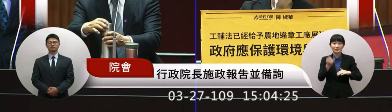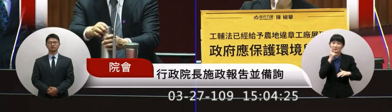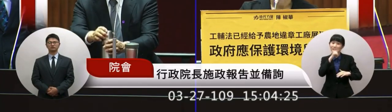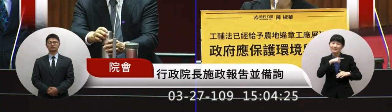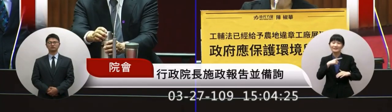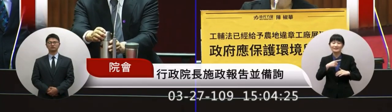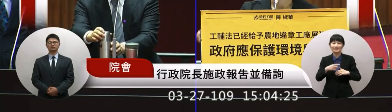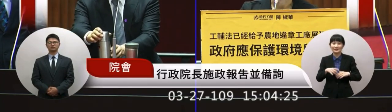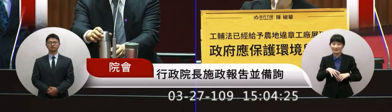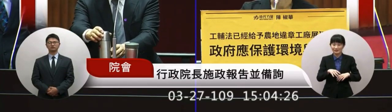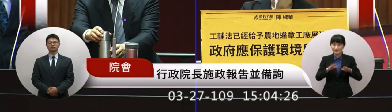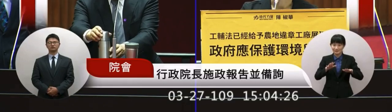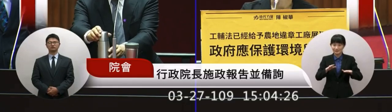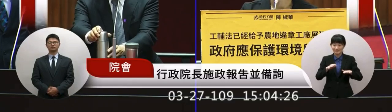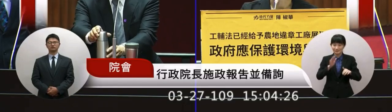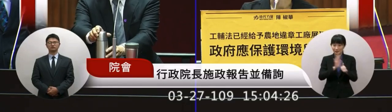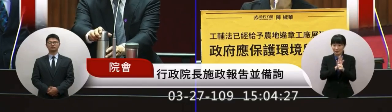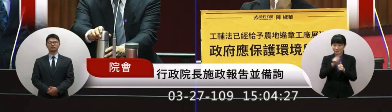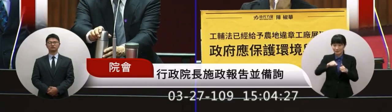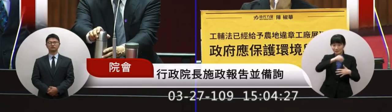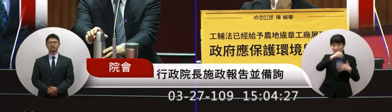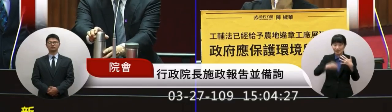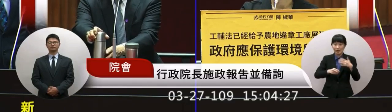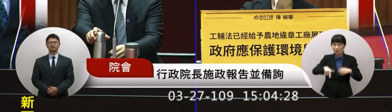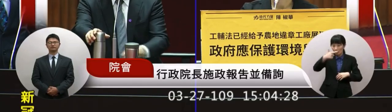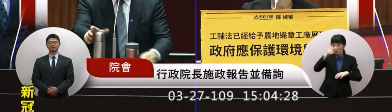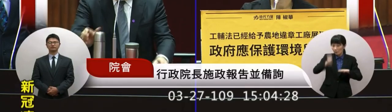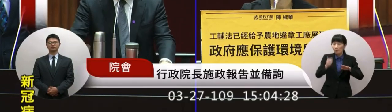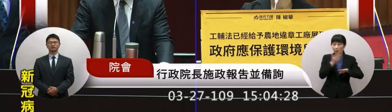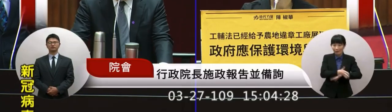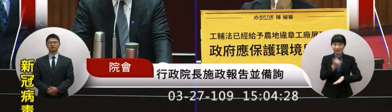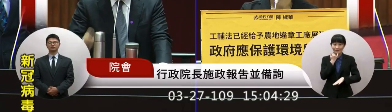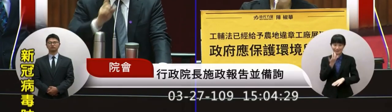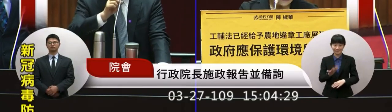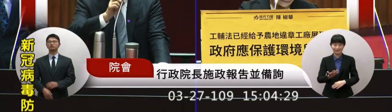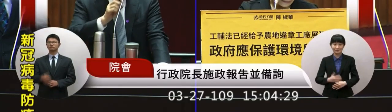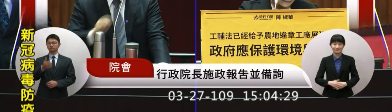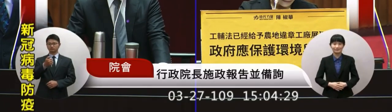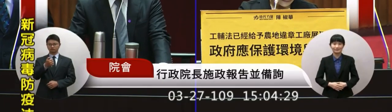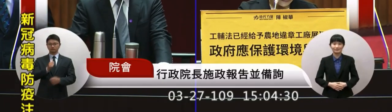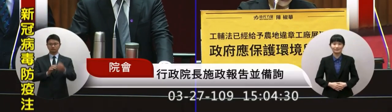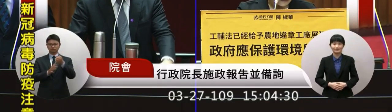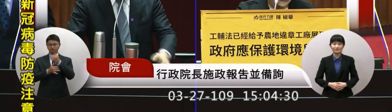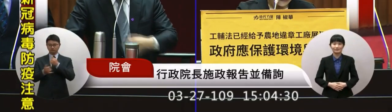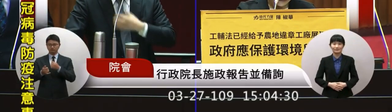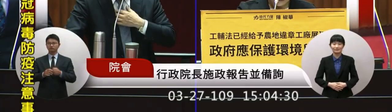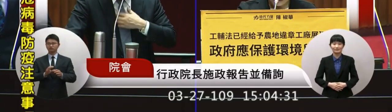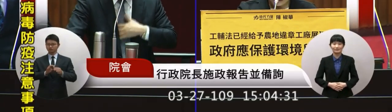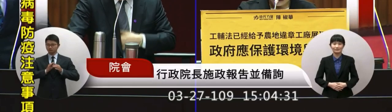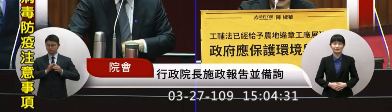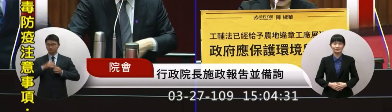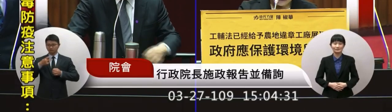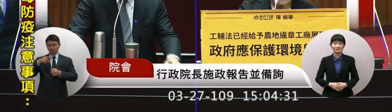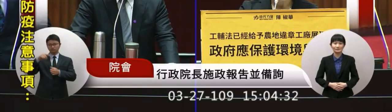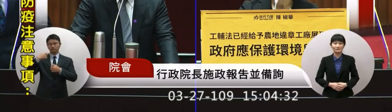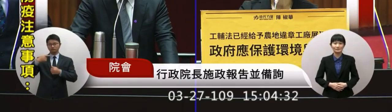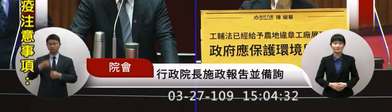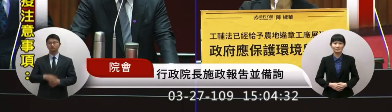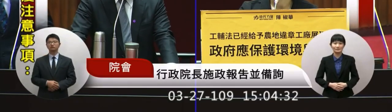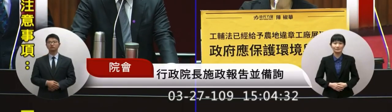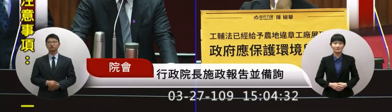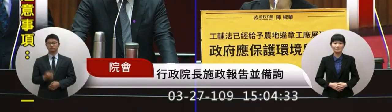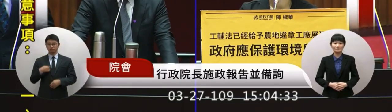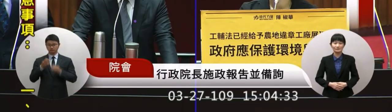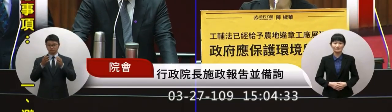够尽速让这个规范来执行。 谢谢委员关心跟指教。我们对于农